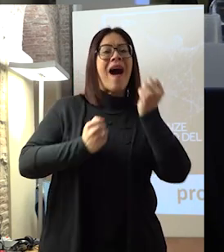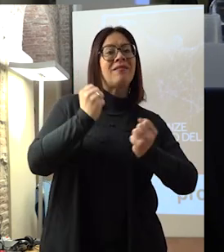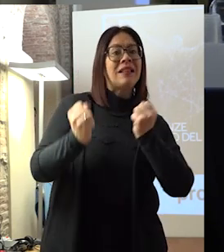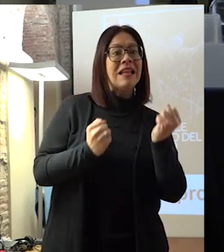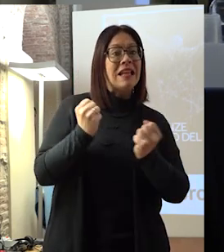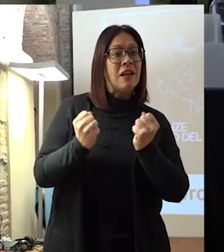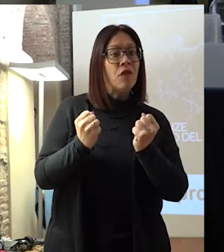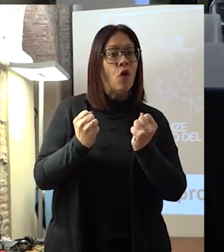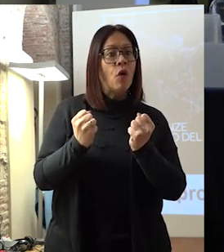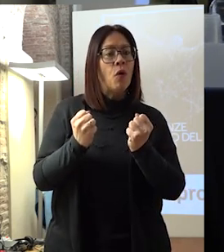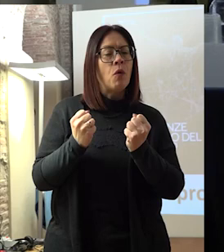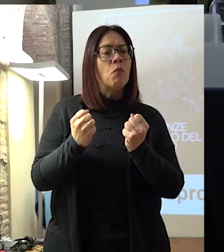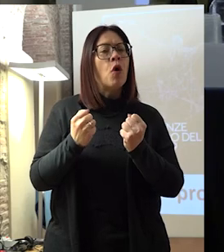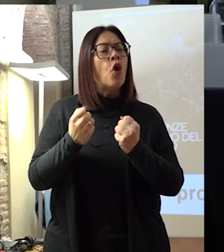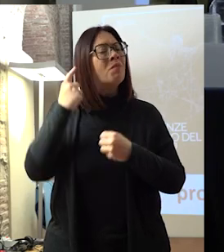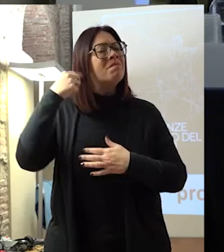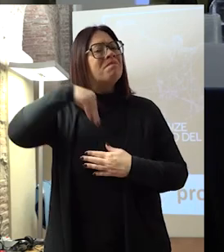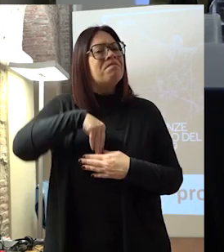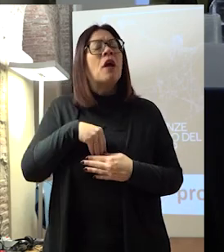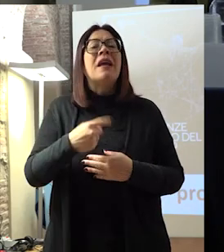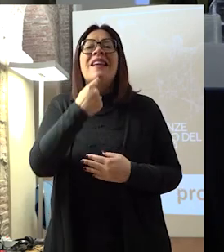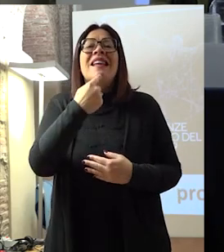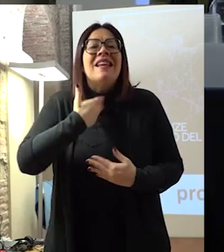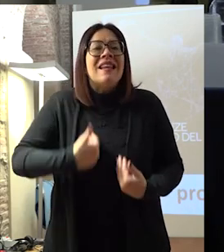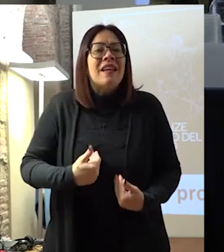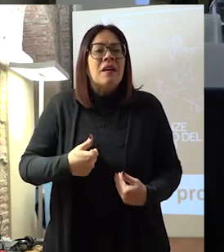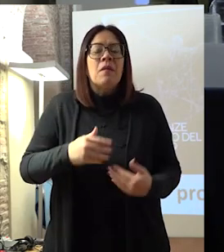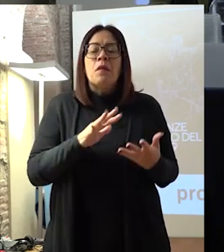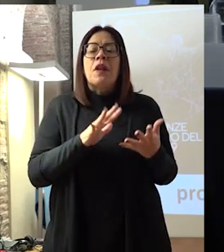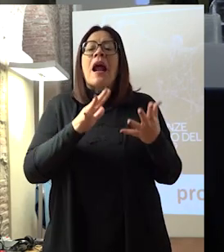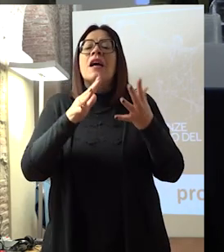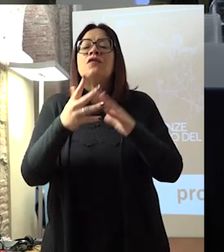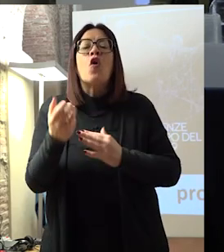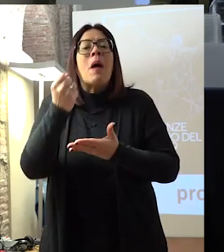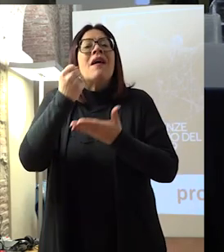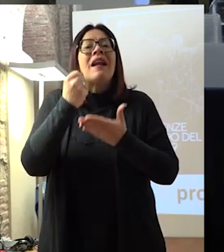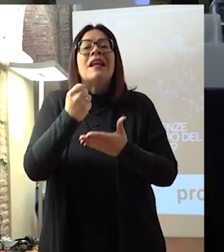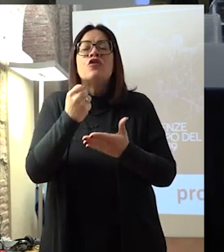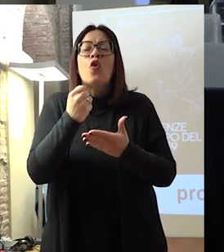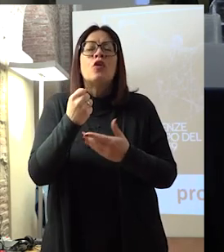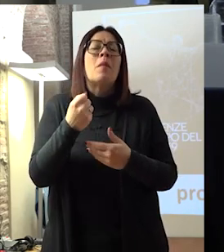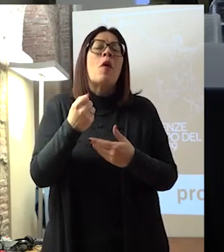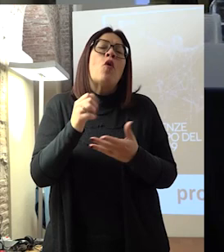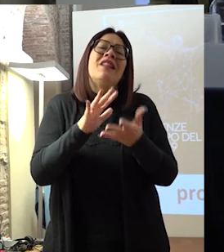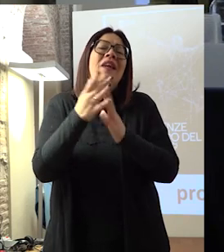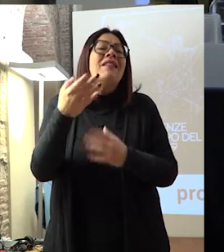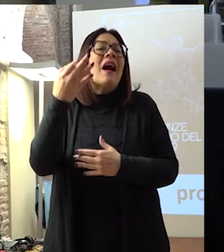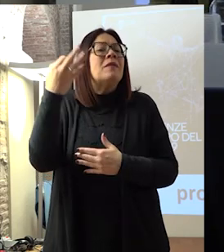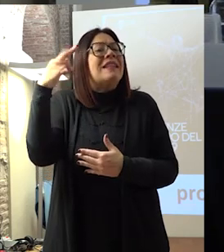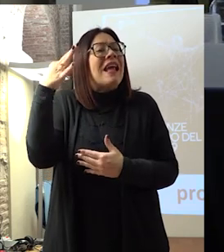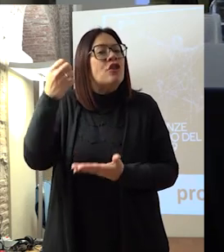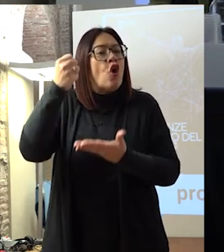ciò che si è e trasformarlo nella risorsa più grande, nel proprio tesoro più grande, e